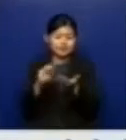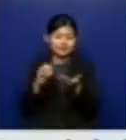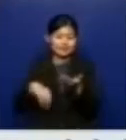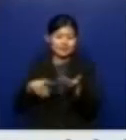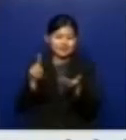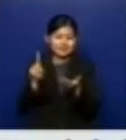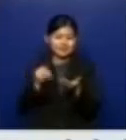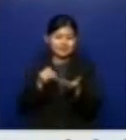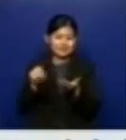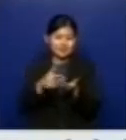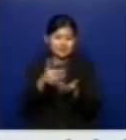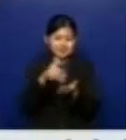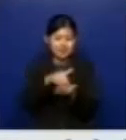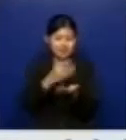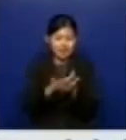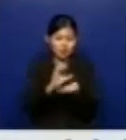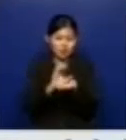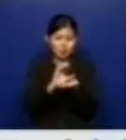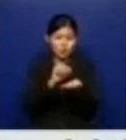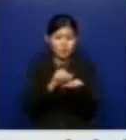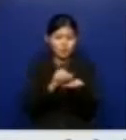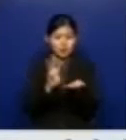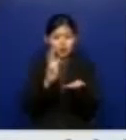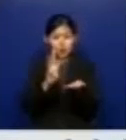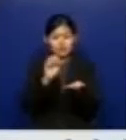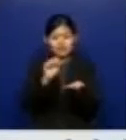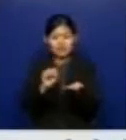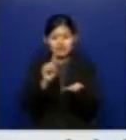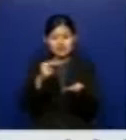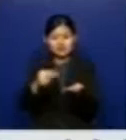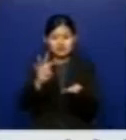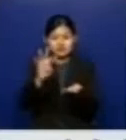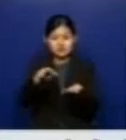วันนี้เพิ่มขึ้นเป็น